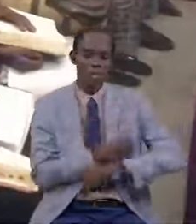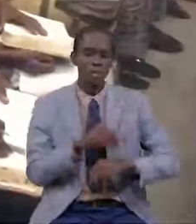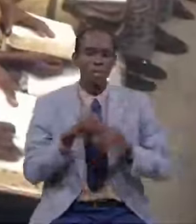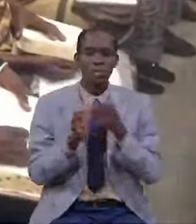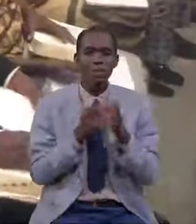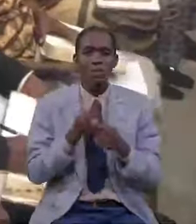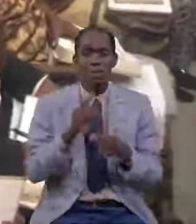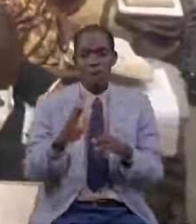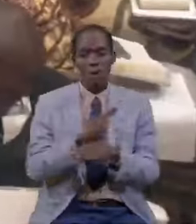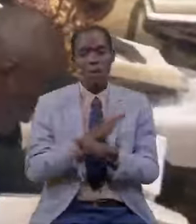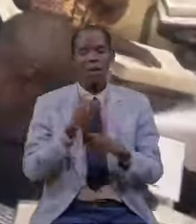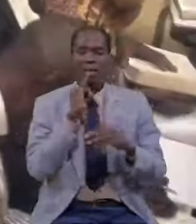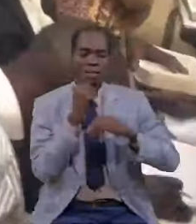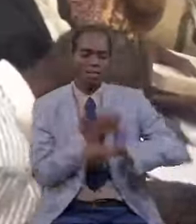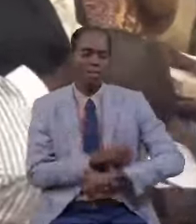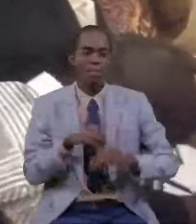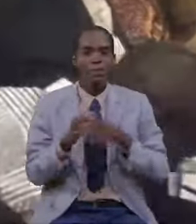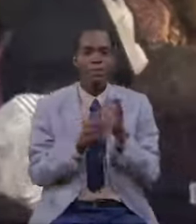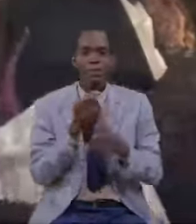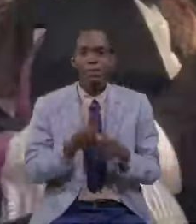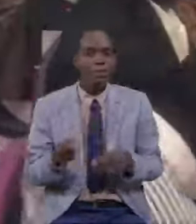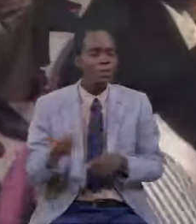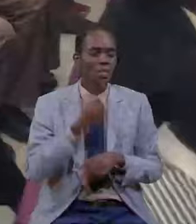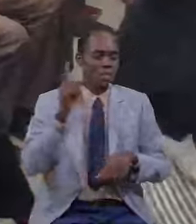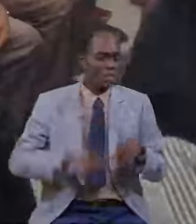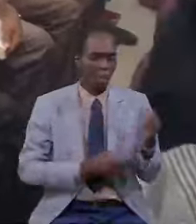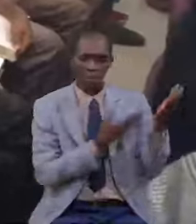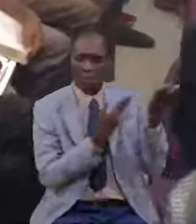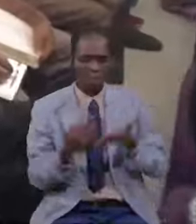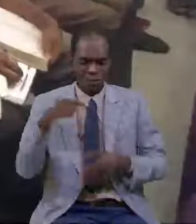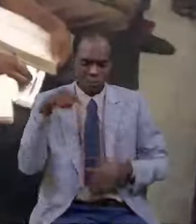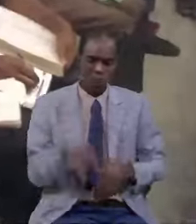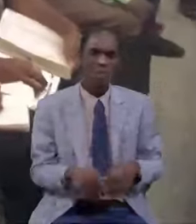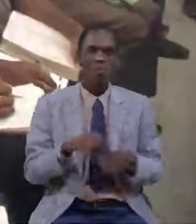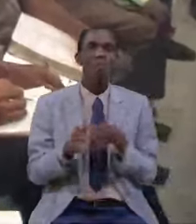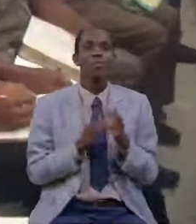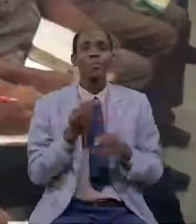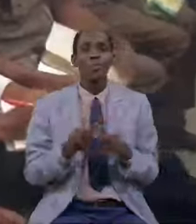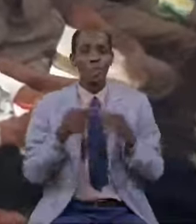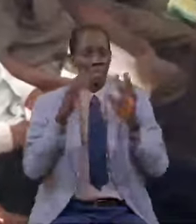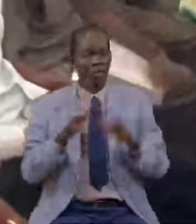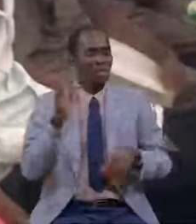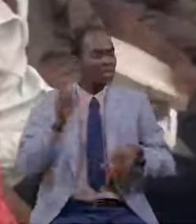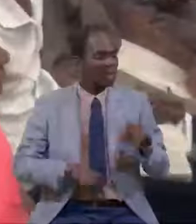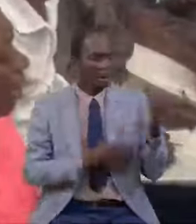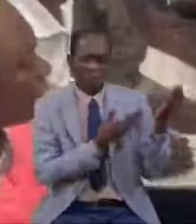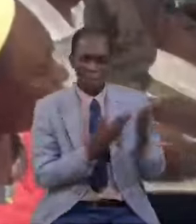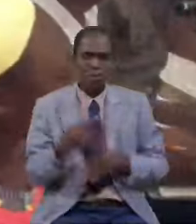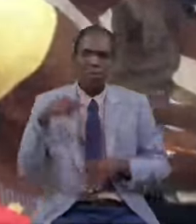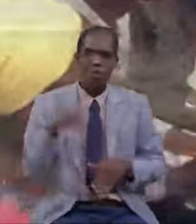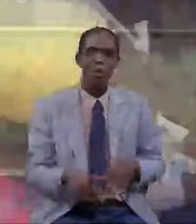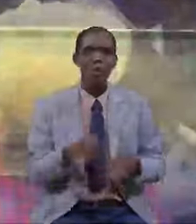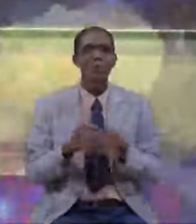sécurisées. Ils ne vont pas vous faire tomber. Je dis, ils ne vont pas nuire à